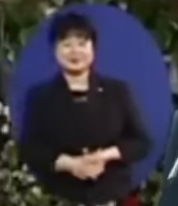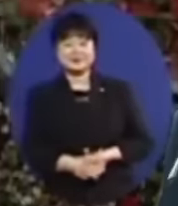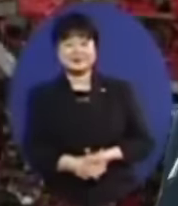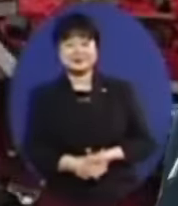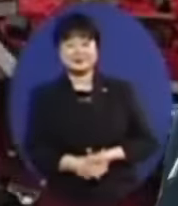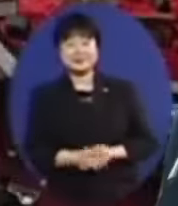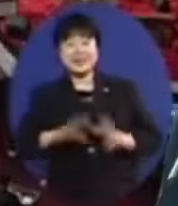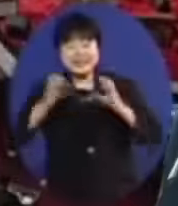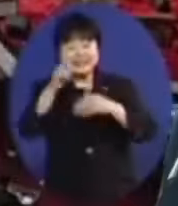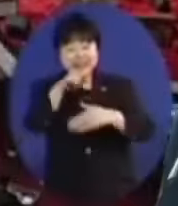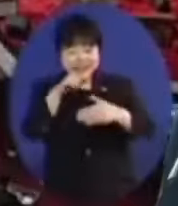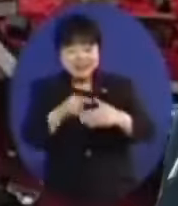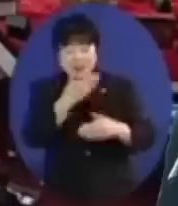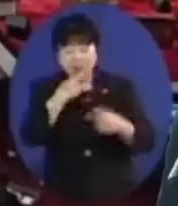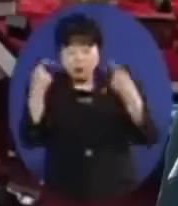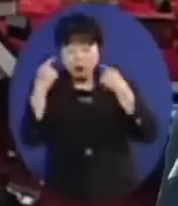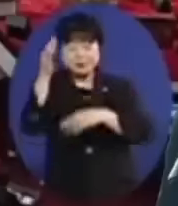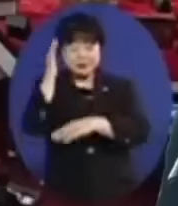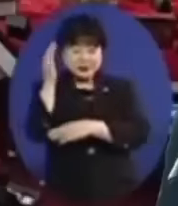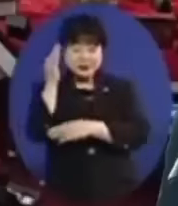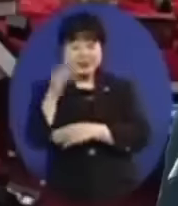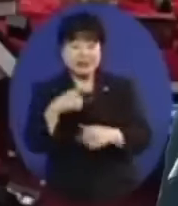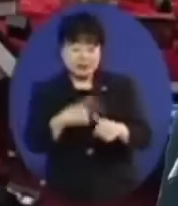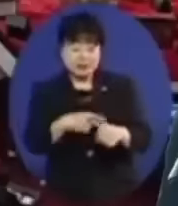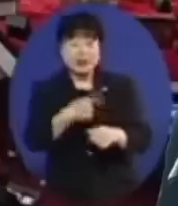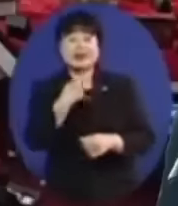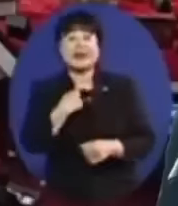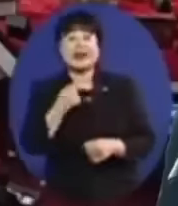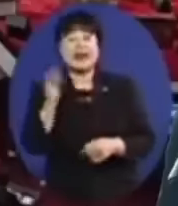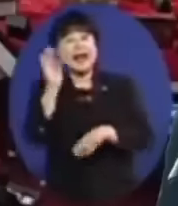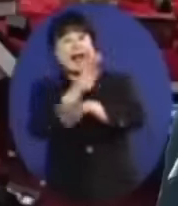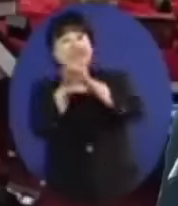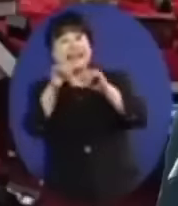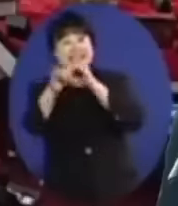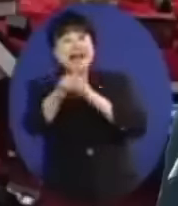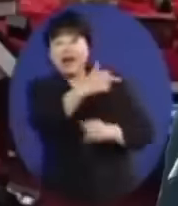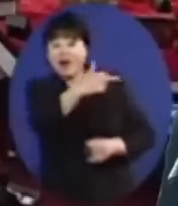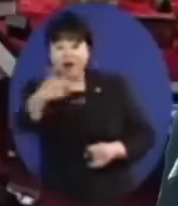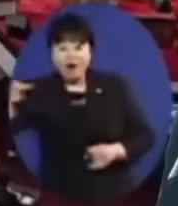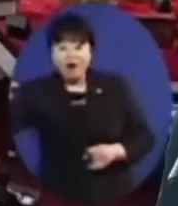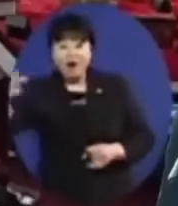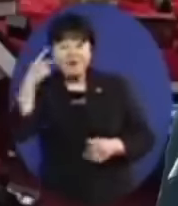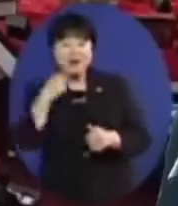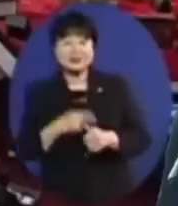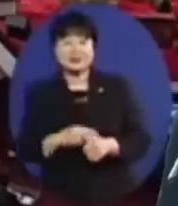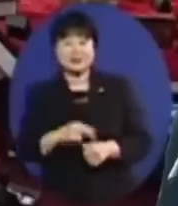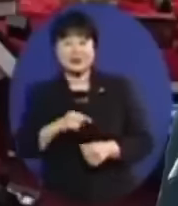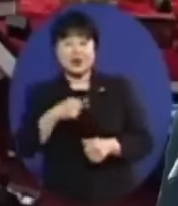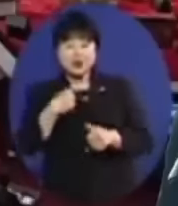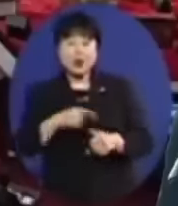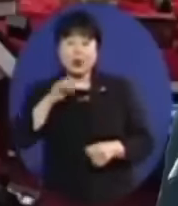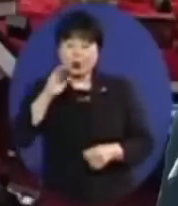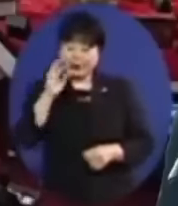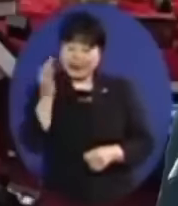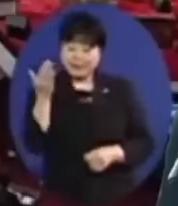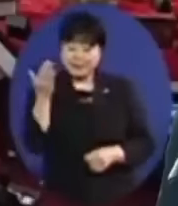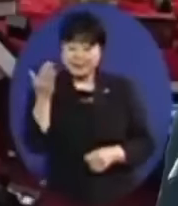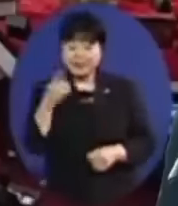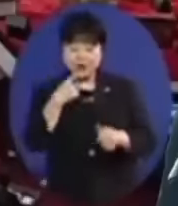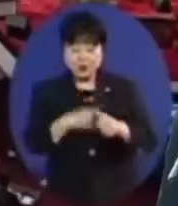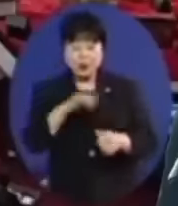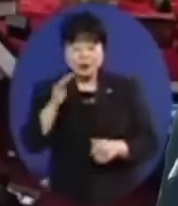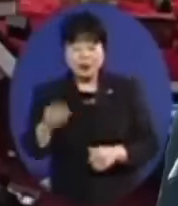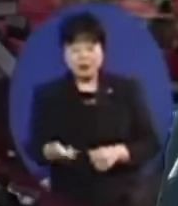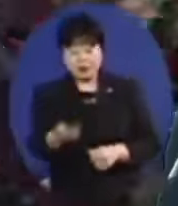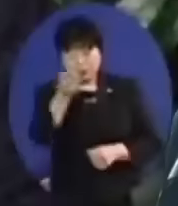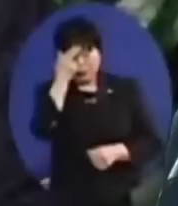이 세상에서 복음 전하다 능력 있다는 사람은 하늘에 상이 큽니다. 그 다음에는 바울의 욕됨이라고 말하는 것입니다. 욕됨이라는